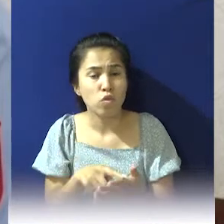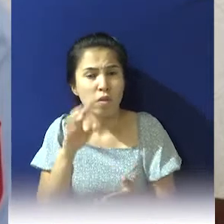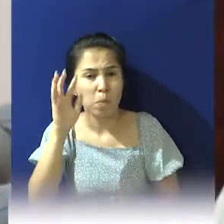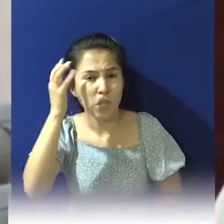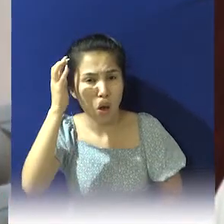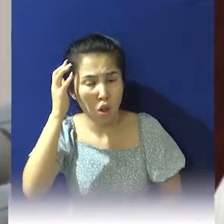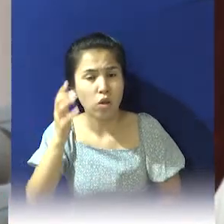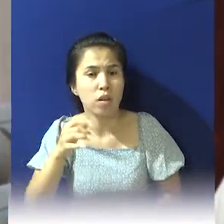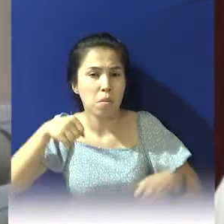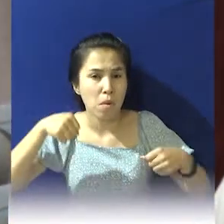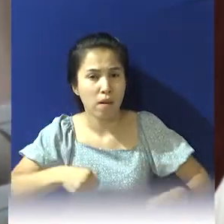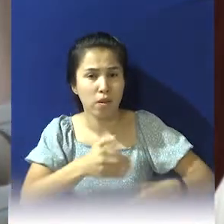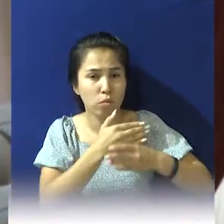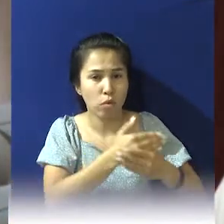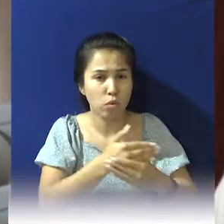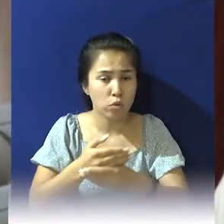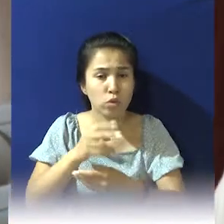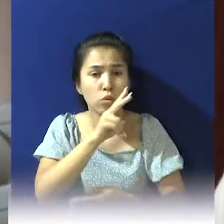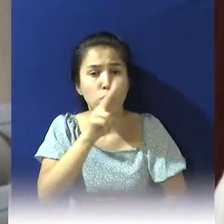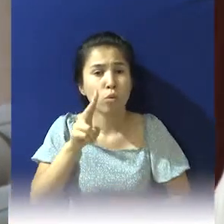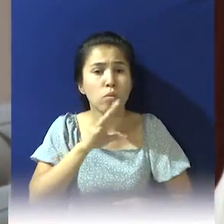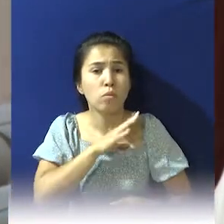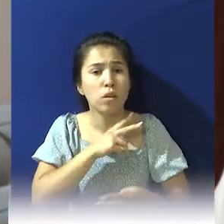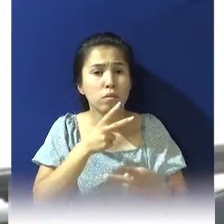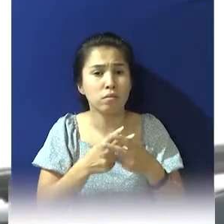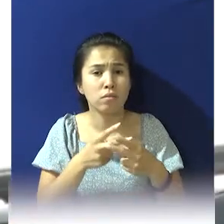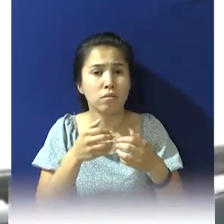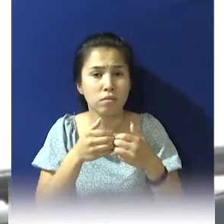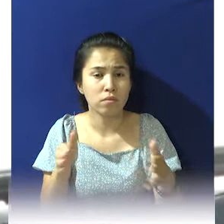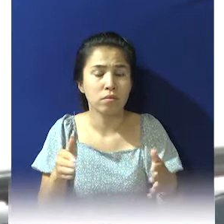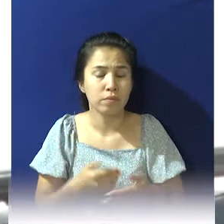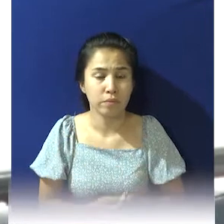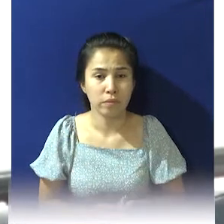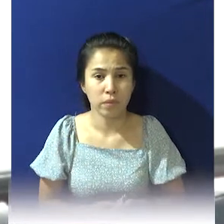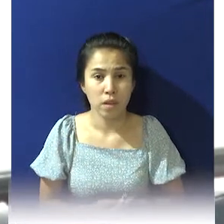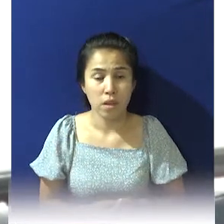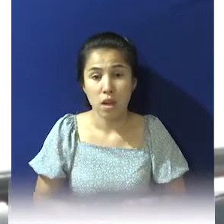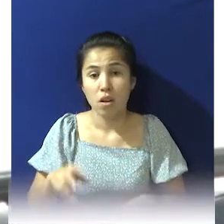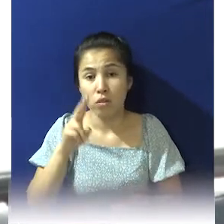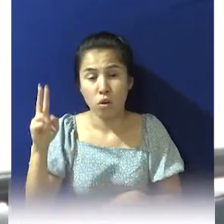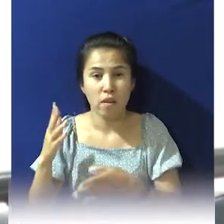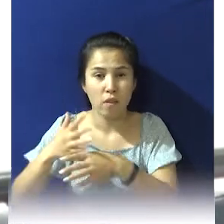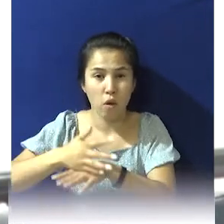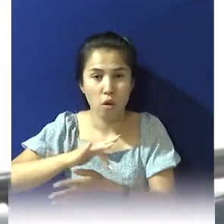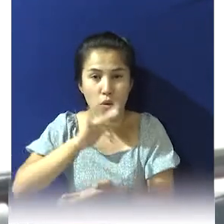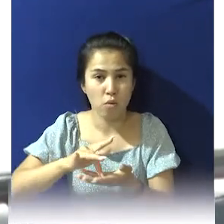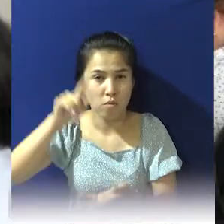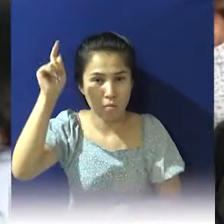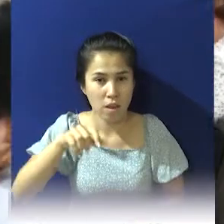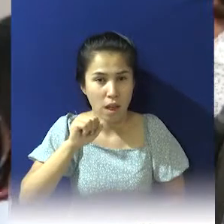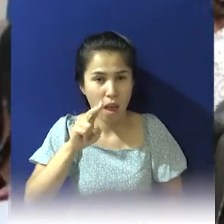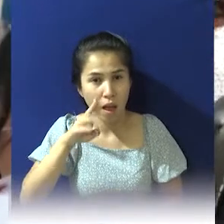вместе», который функционирует 14 лет и имеет 5 социальных магазинов в Мангыстауском регионе. Они предоставляют